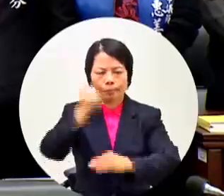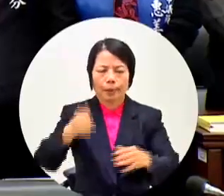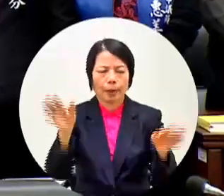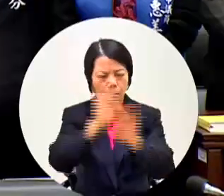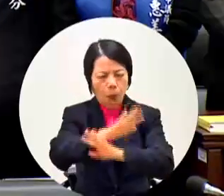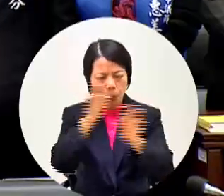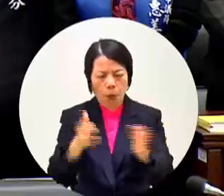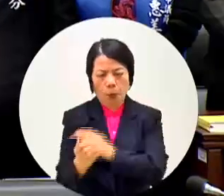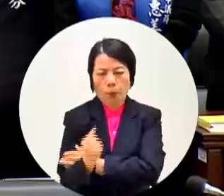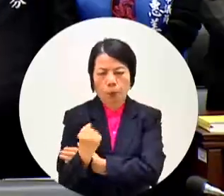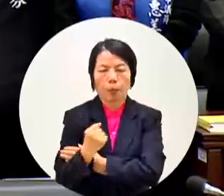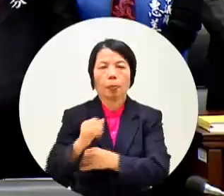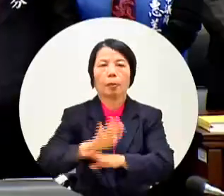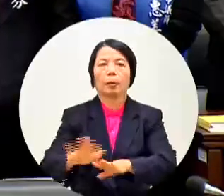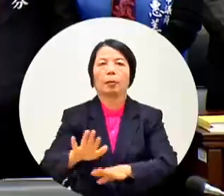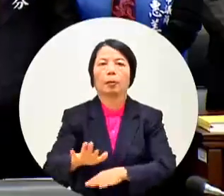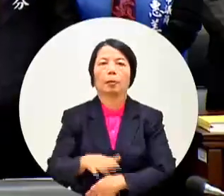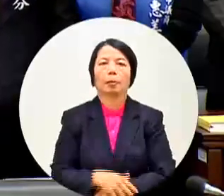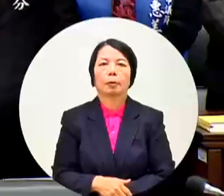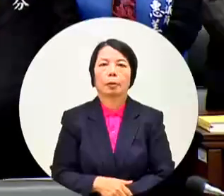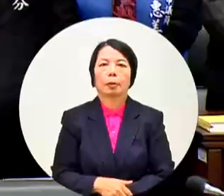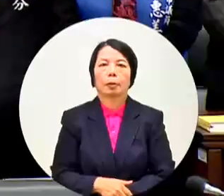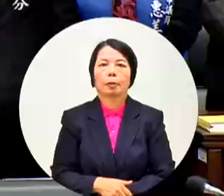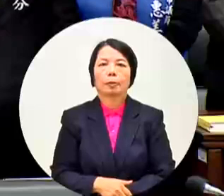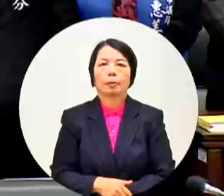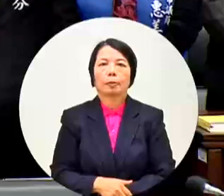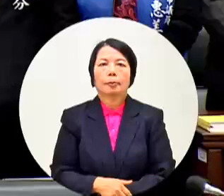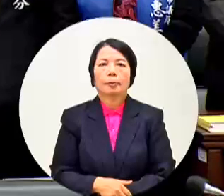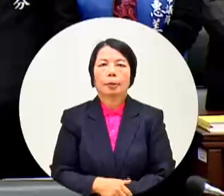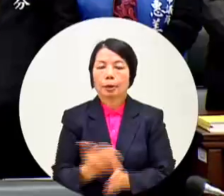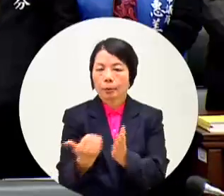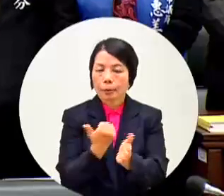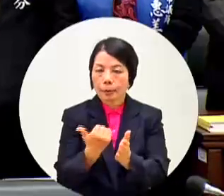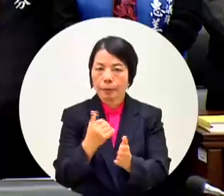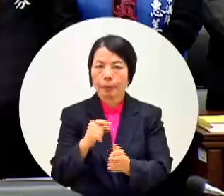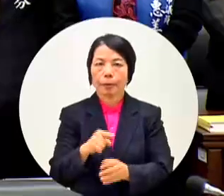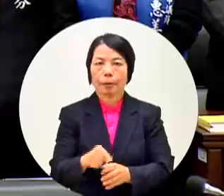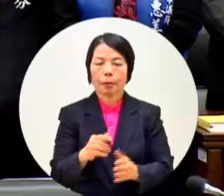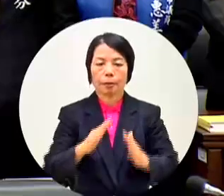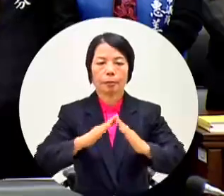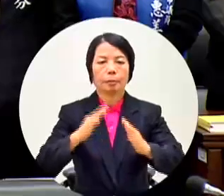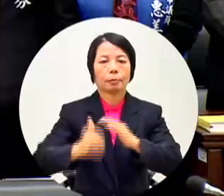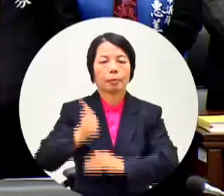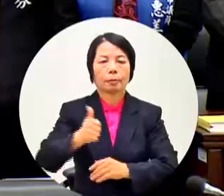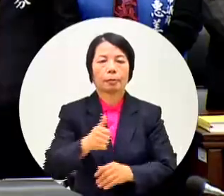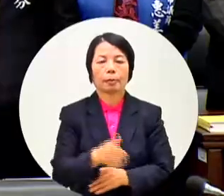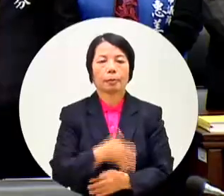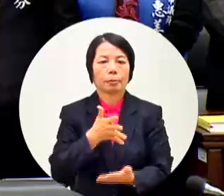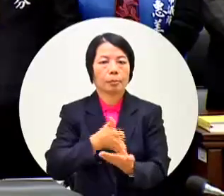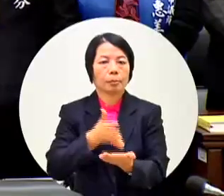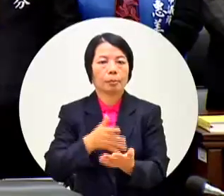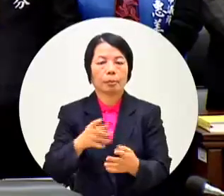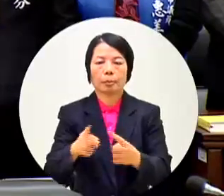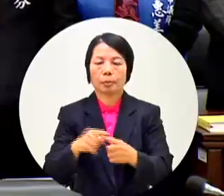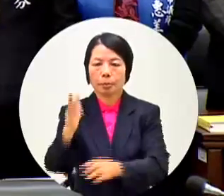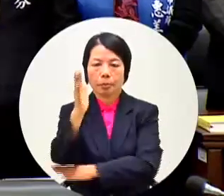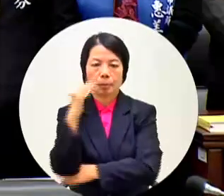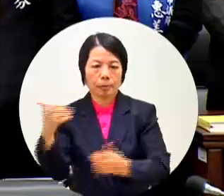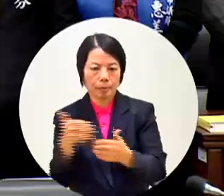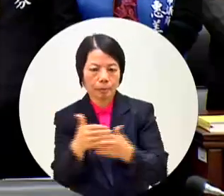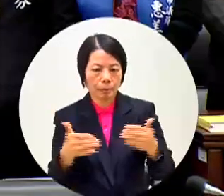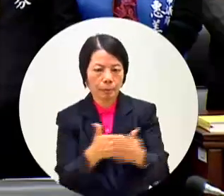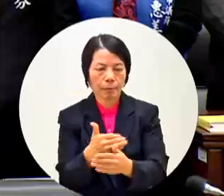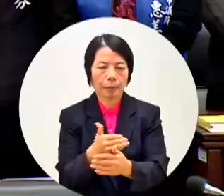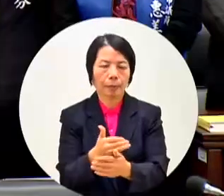中，我们刚刚。市长所讲的政通人和，人和政通，我相信在市民